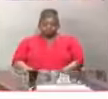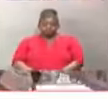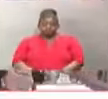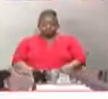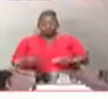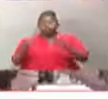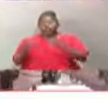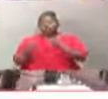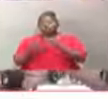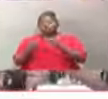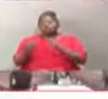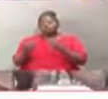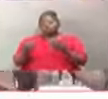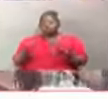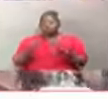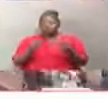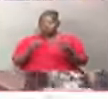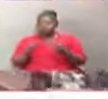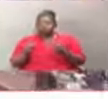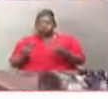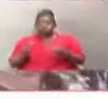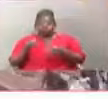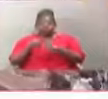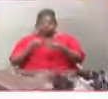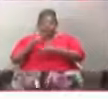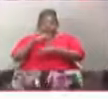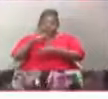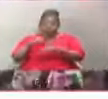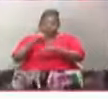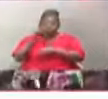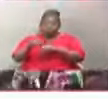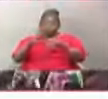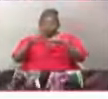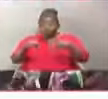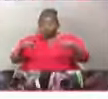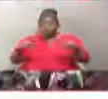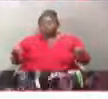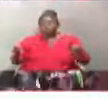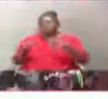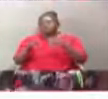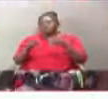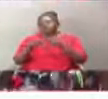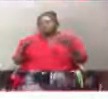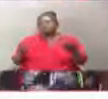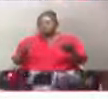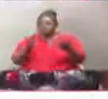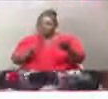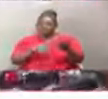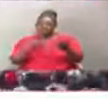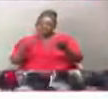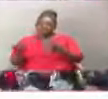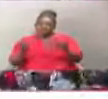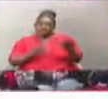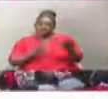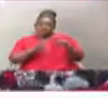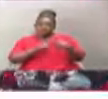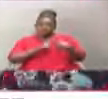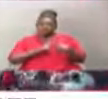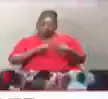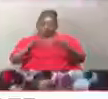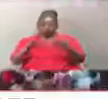Embeera ebadde yaakeetalo mu kibuga Kampala ng'ebula ssaawa mbale tutuuke ku sekukulu era nga buli w'oyita ennyimba ezaaniriza omulokozi